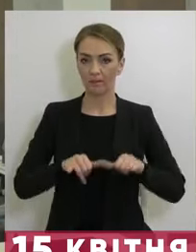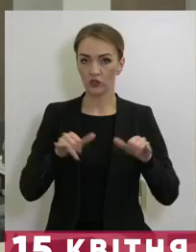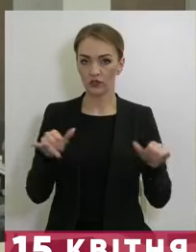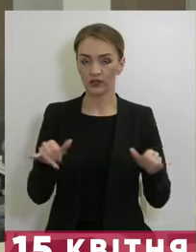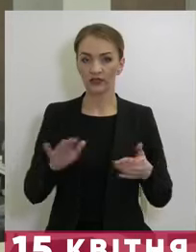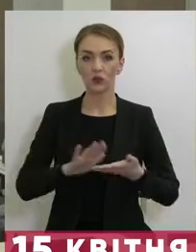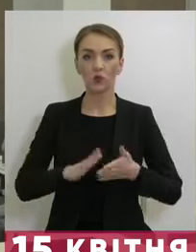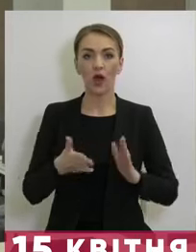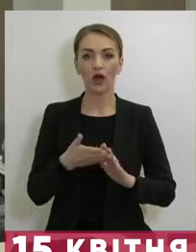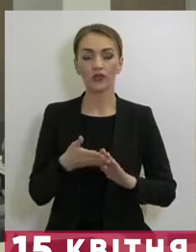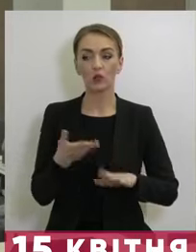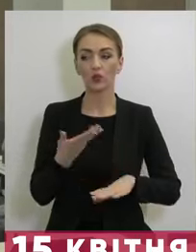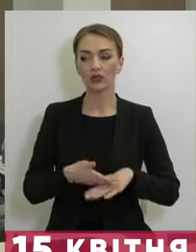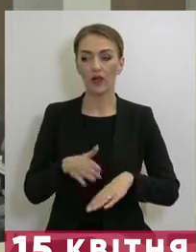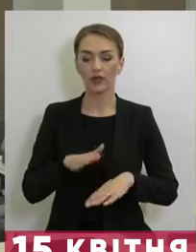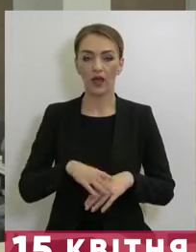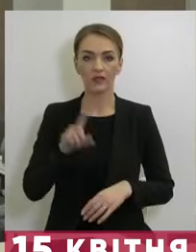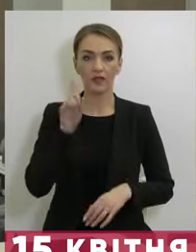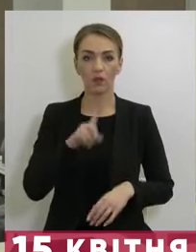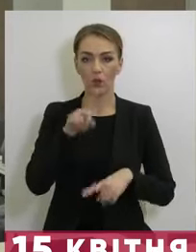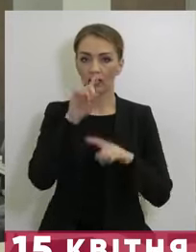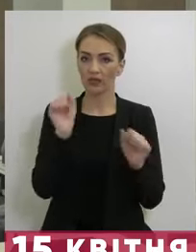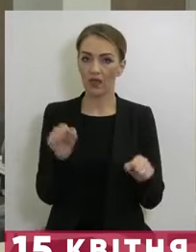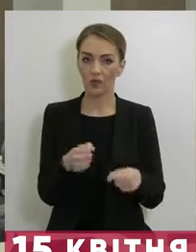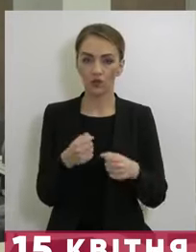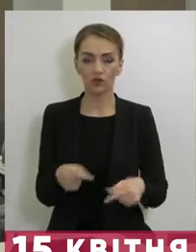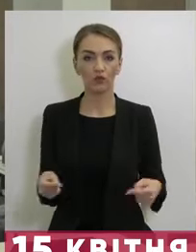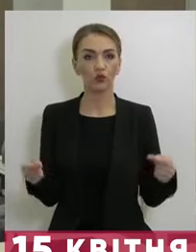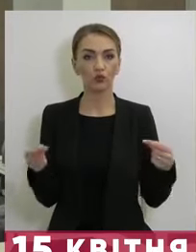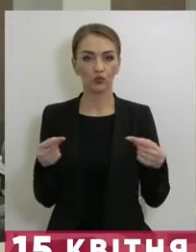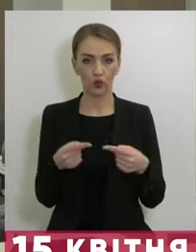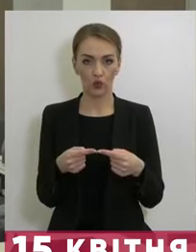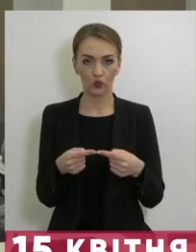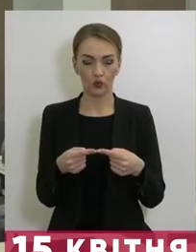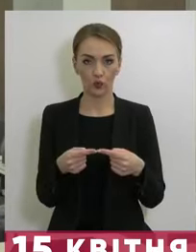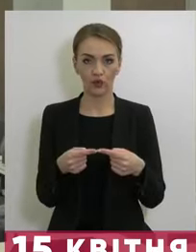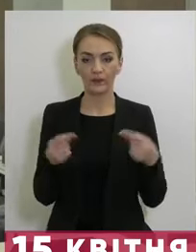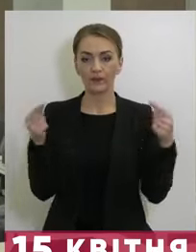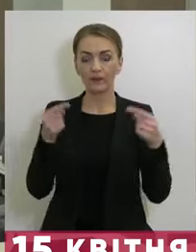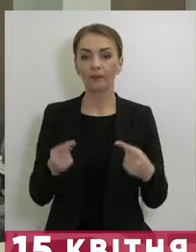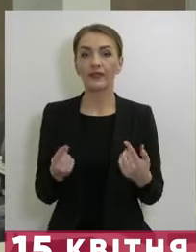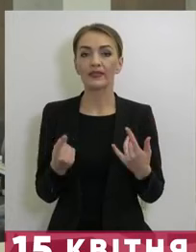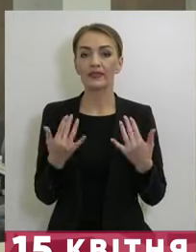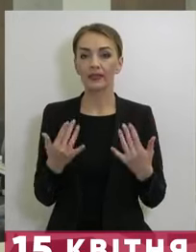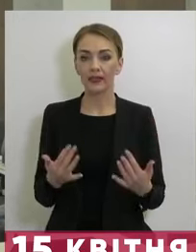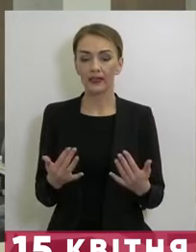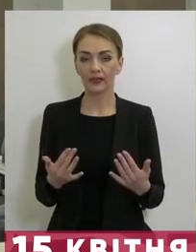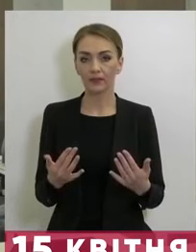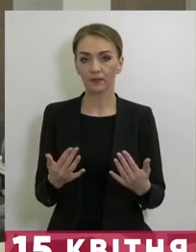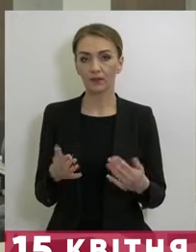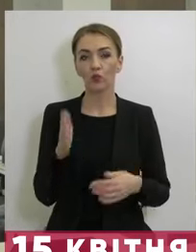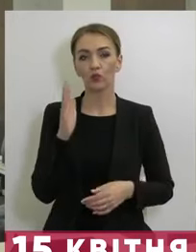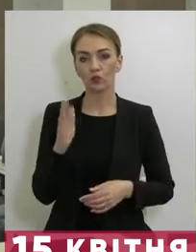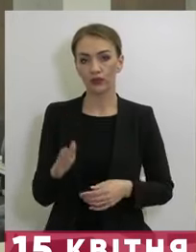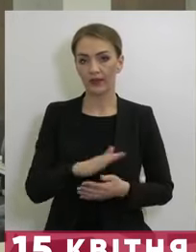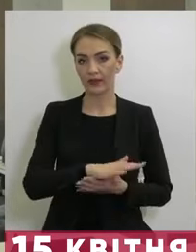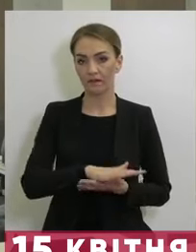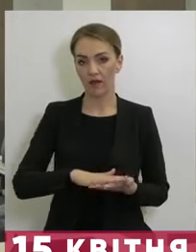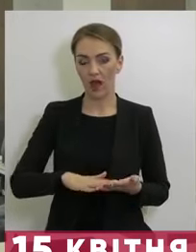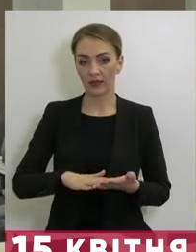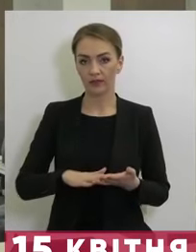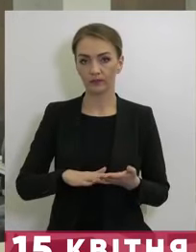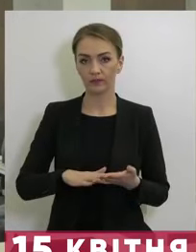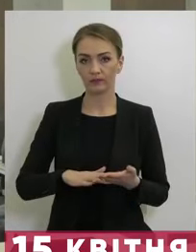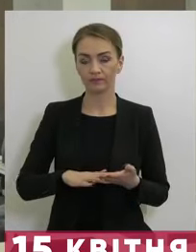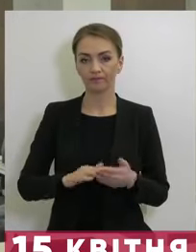ускладняється тим, що поки неможливо точно визначити, скільки буде тривати